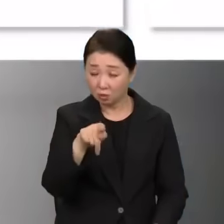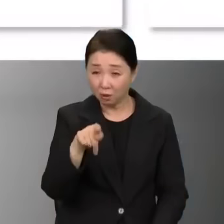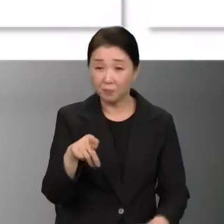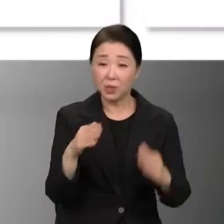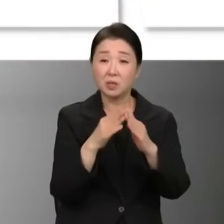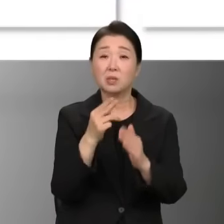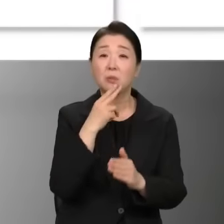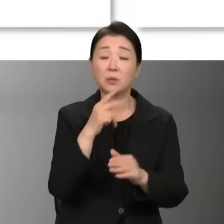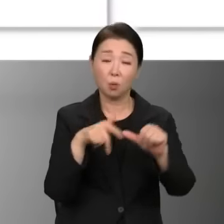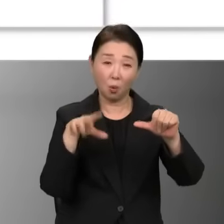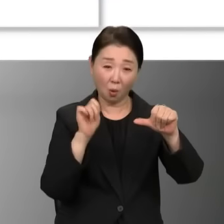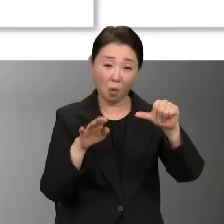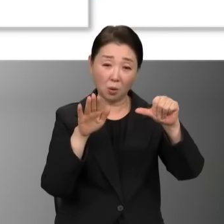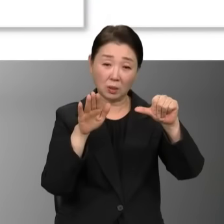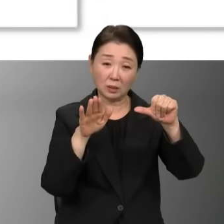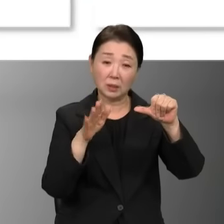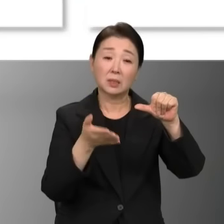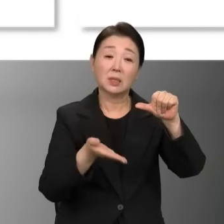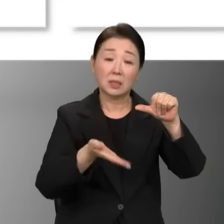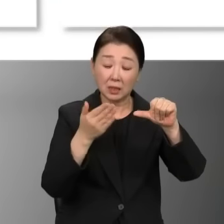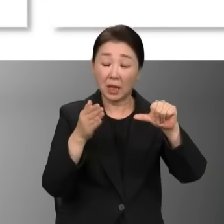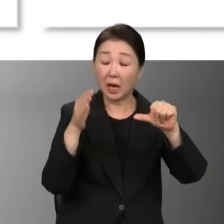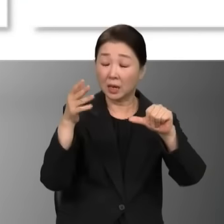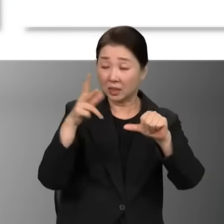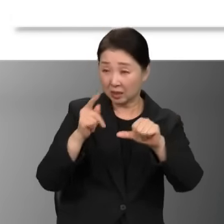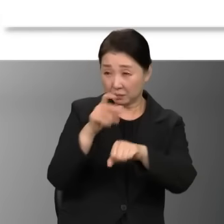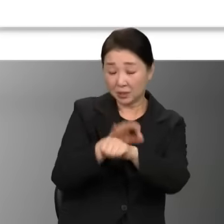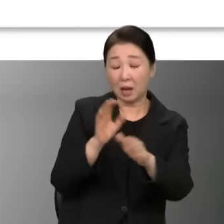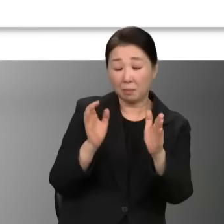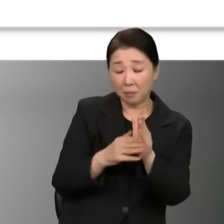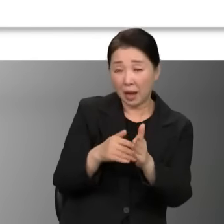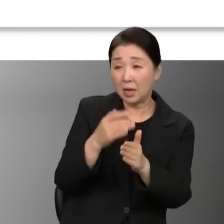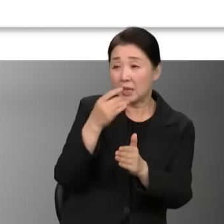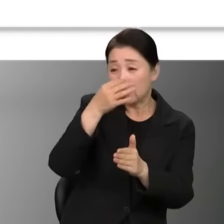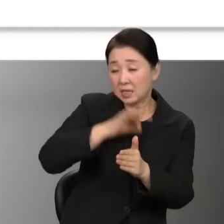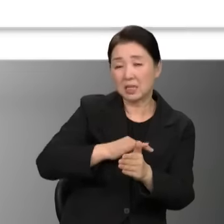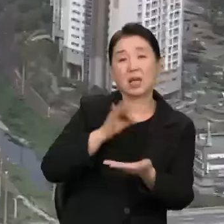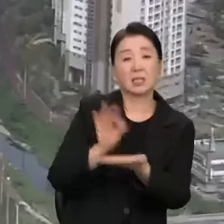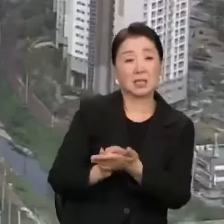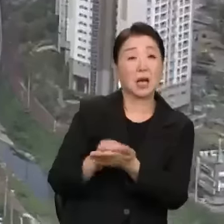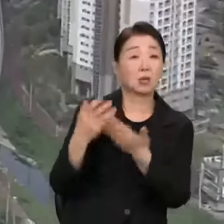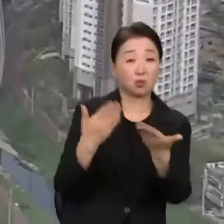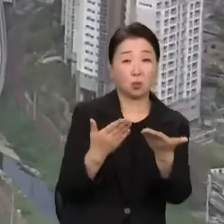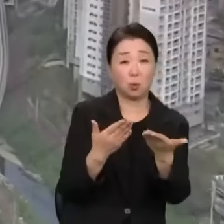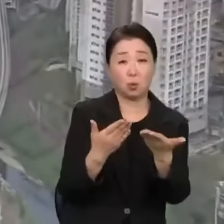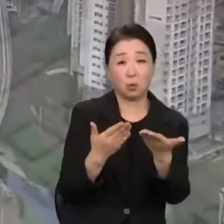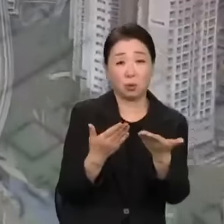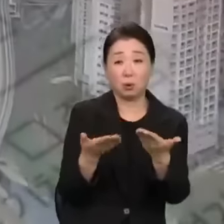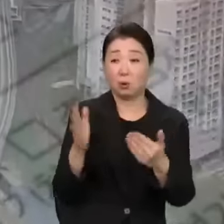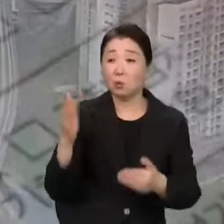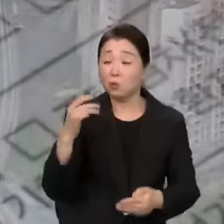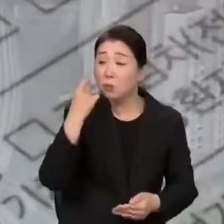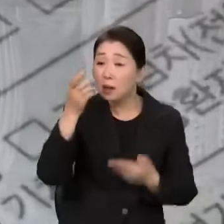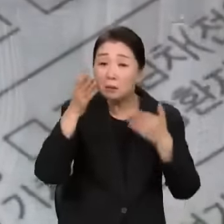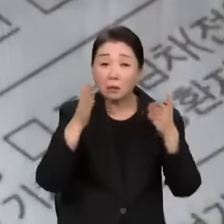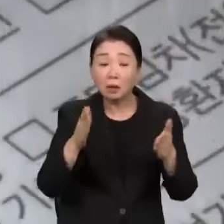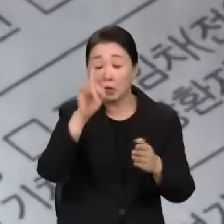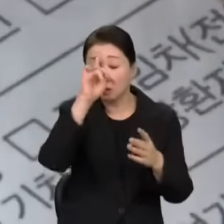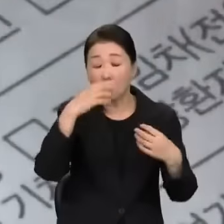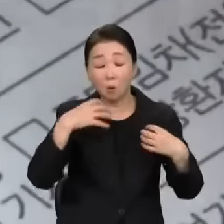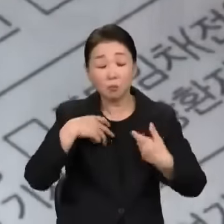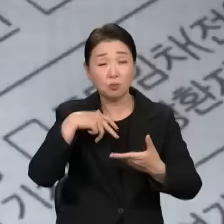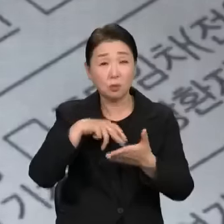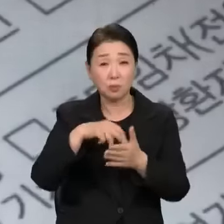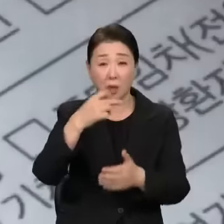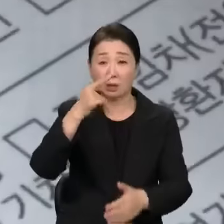이하 주택을 살 때 낮은 금리로 빌려주는 대표적인 정책 대출입니다 그런데 최근 한 달 동안 정부는